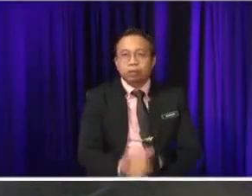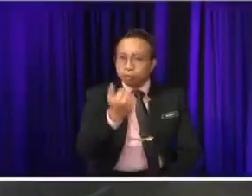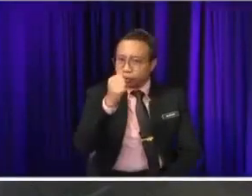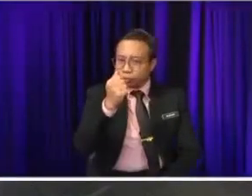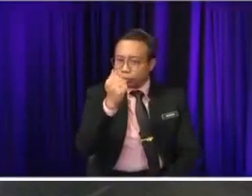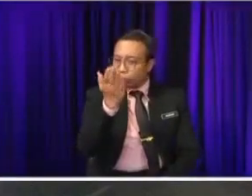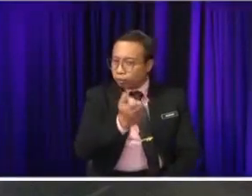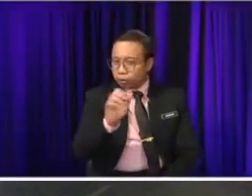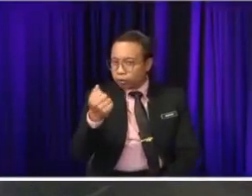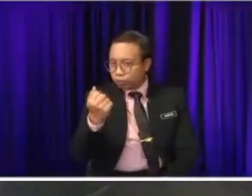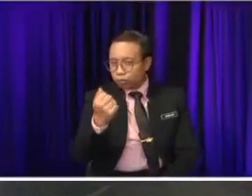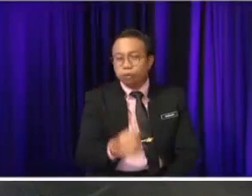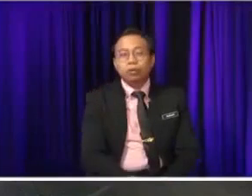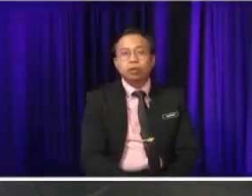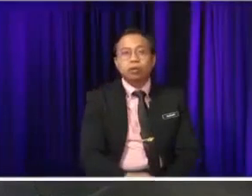makan